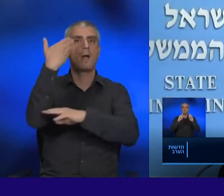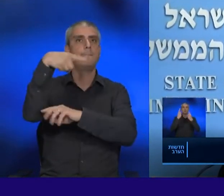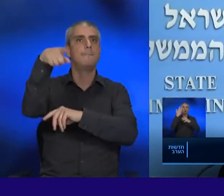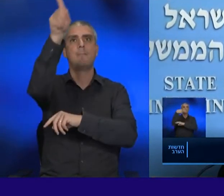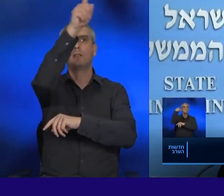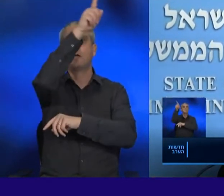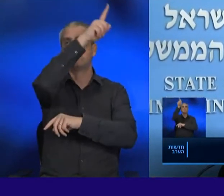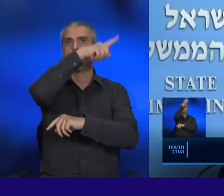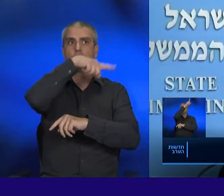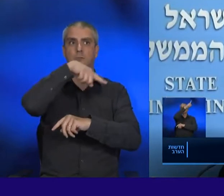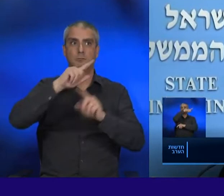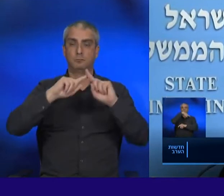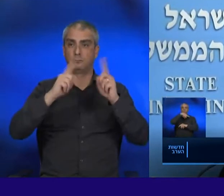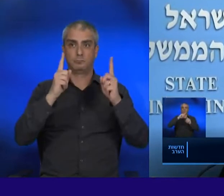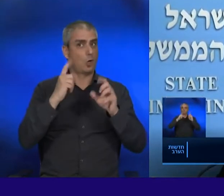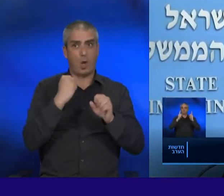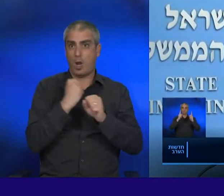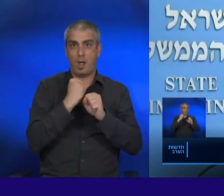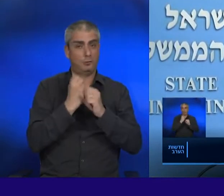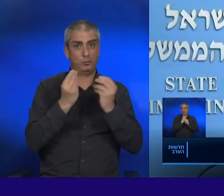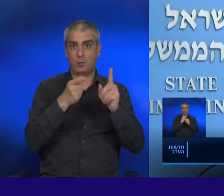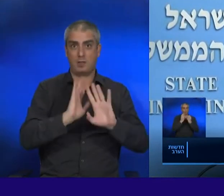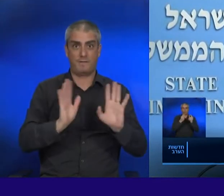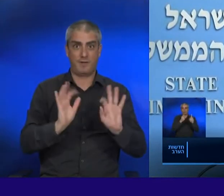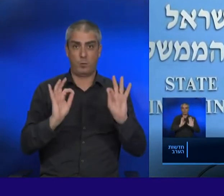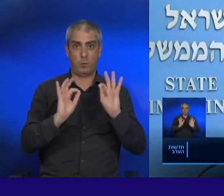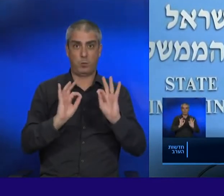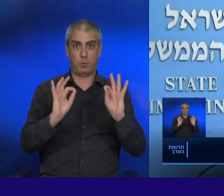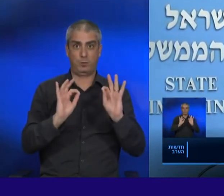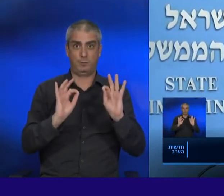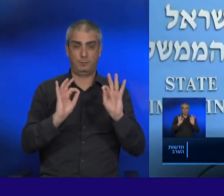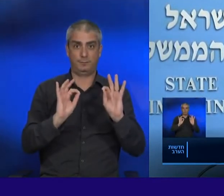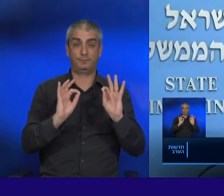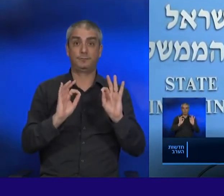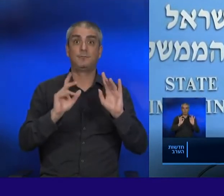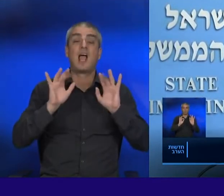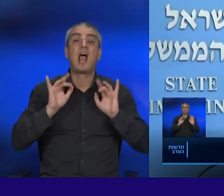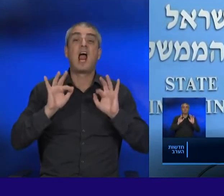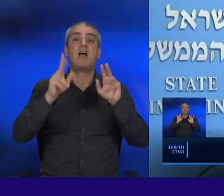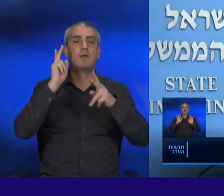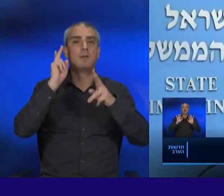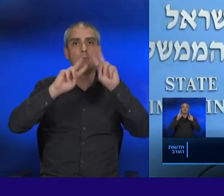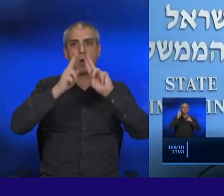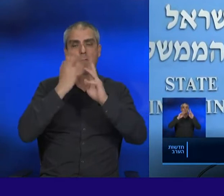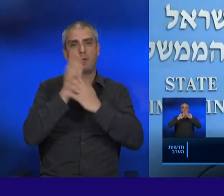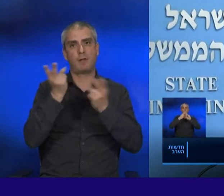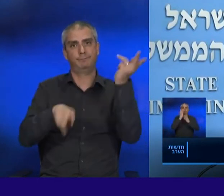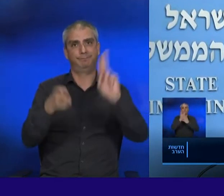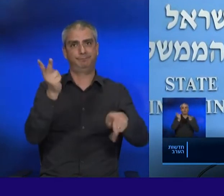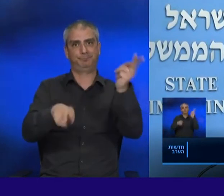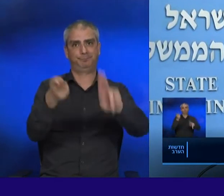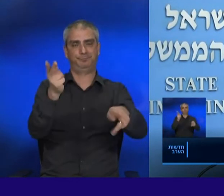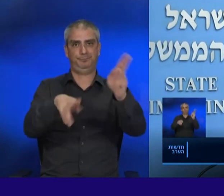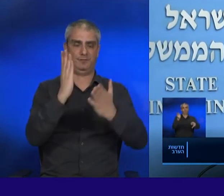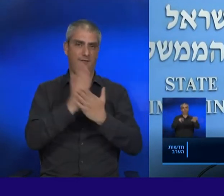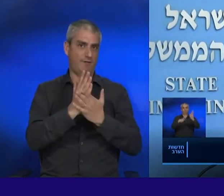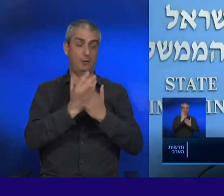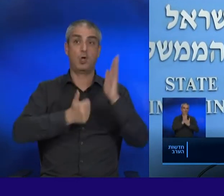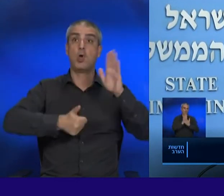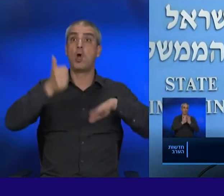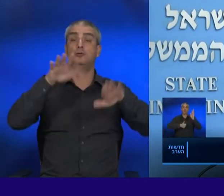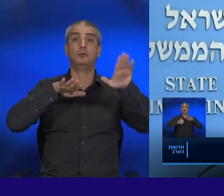אחרות שלא נקטו את הצעדים הללו? אלפים בעולם כבר מתו? כראש